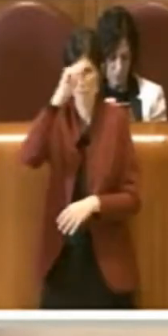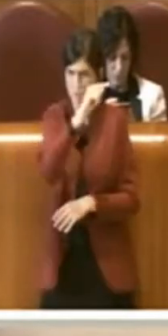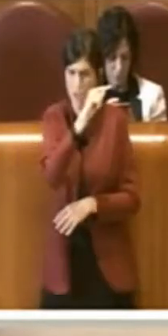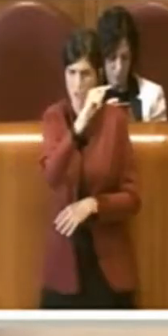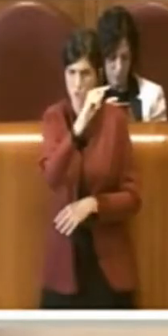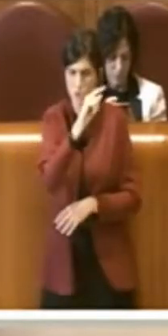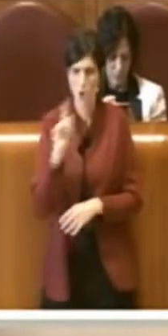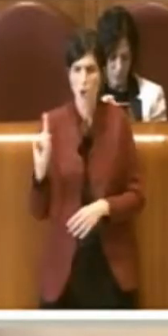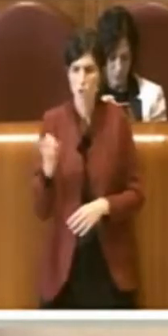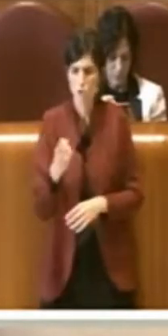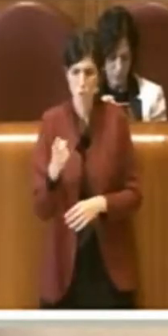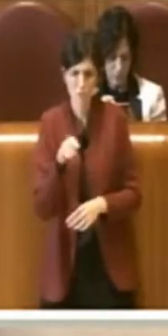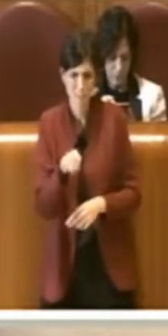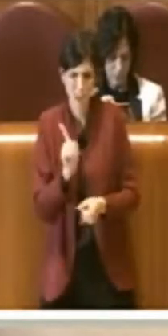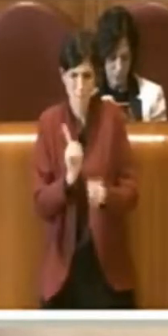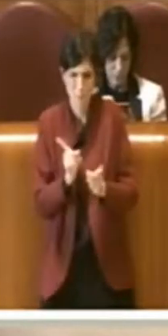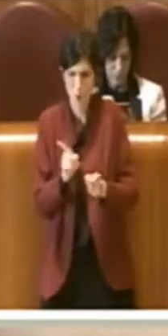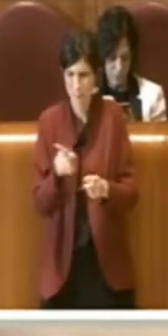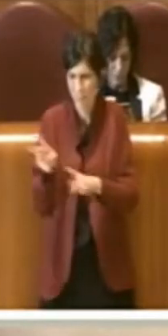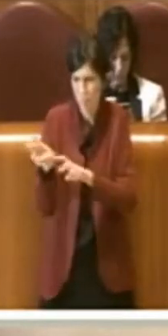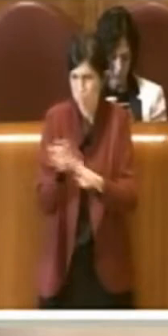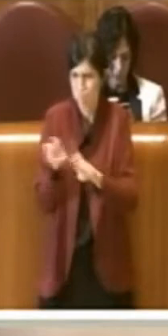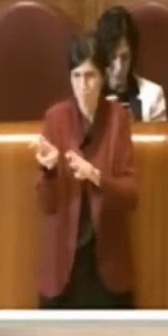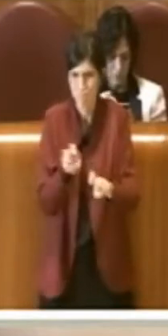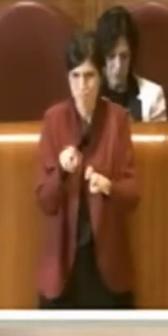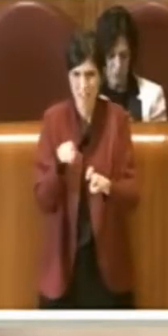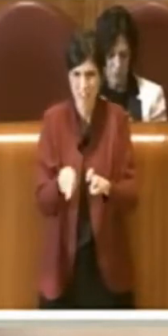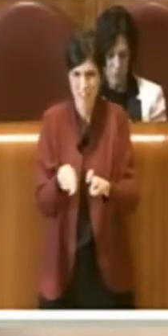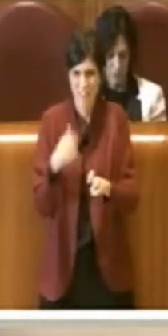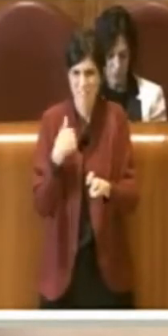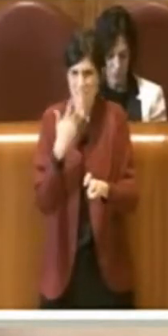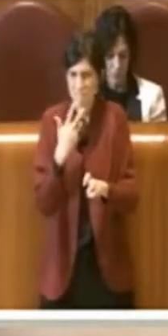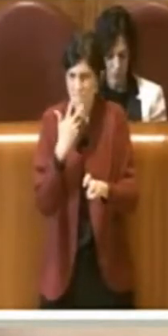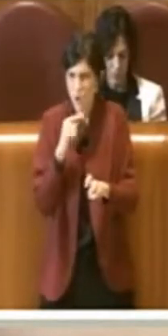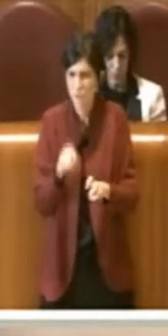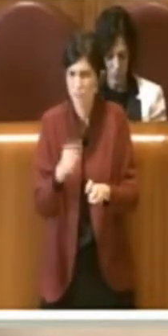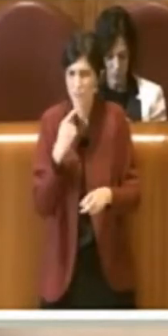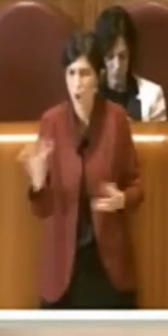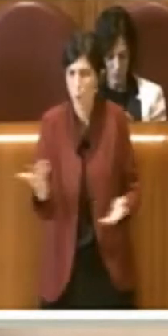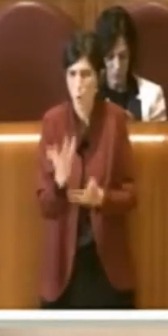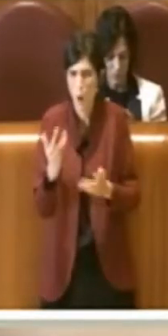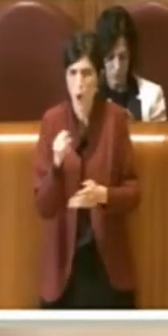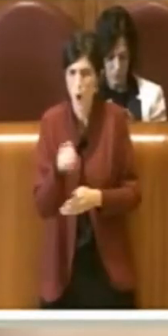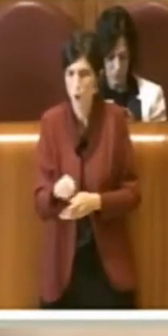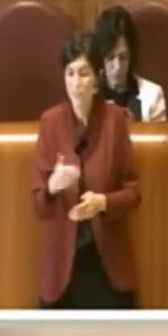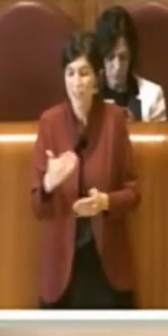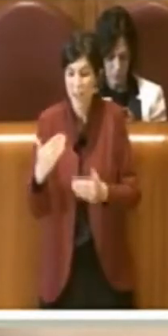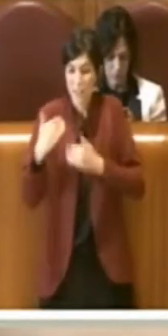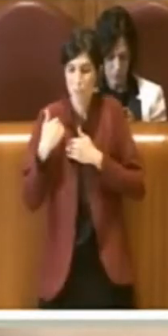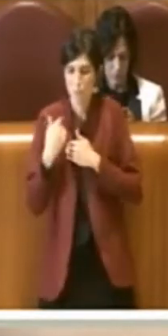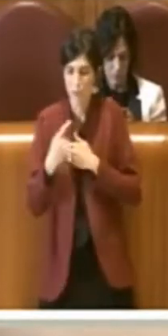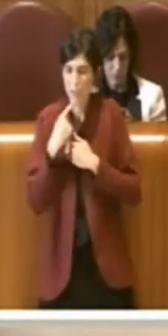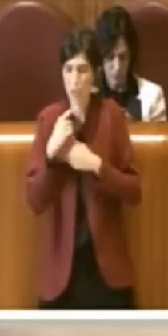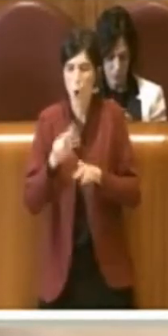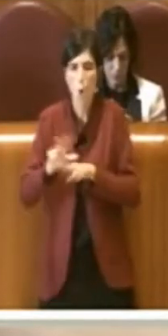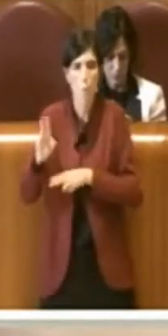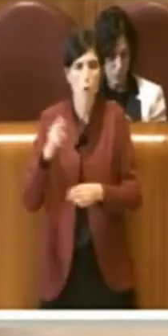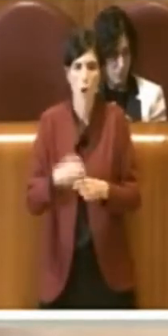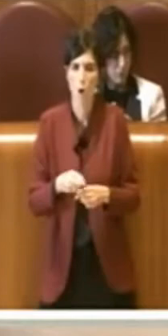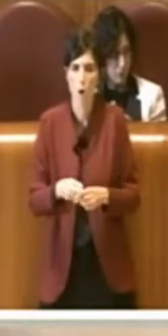fare speculazione politica, anzi a dire qualcosa per far sì che la responsabilità ricada sul Comune di Roma.